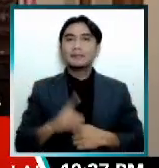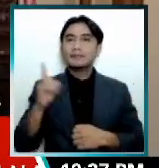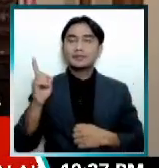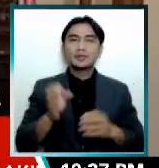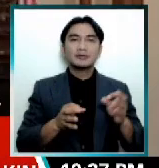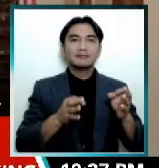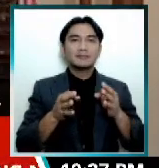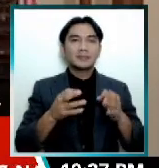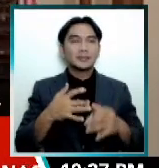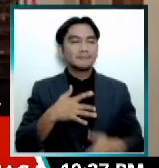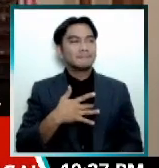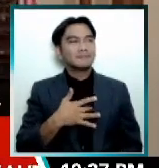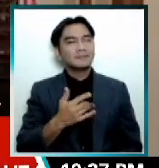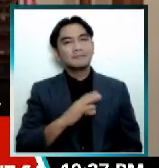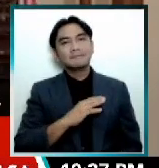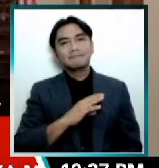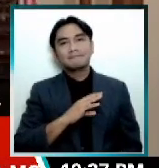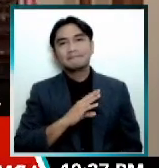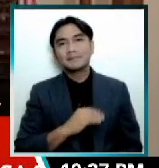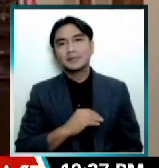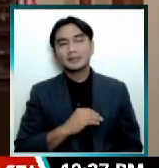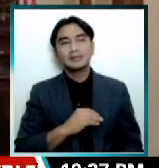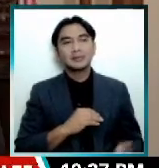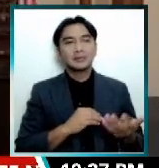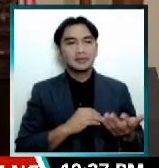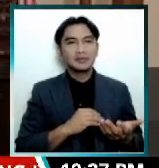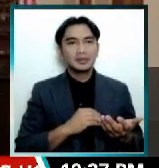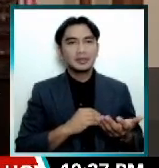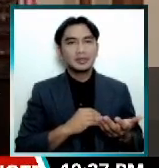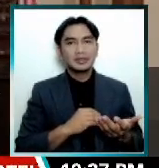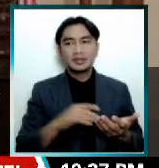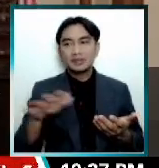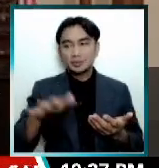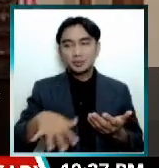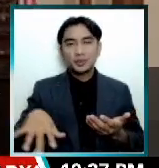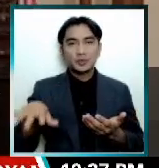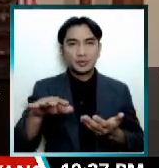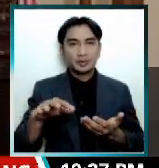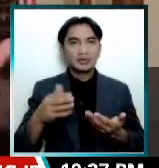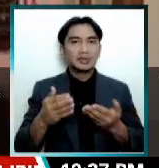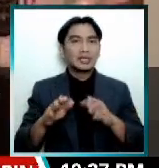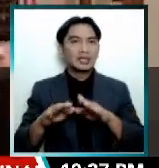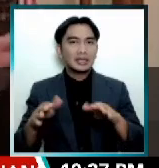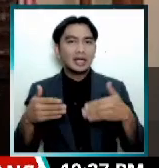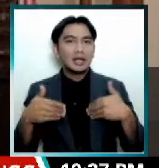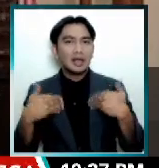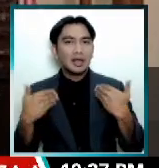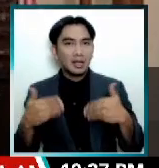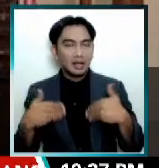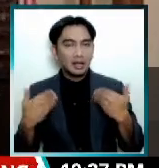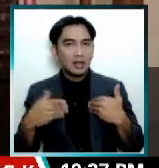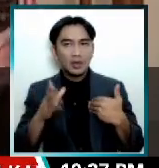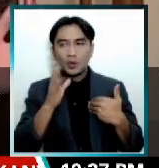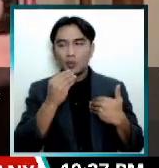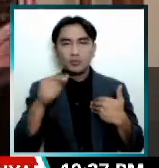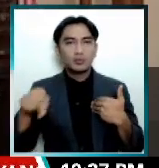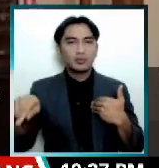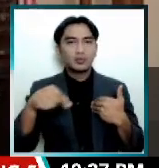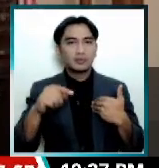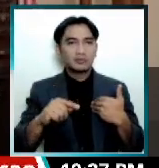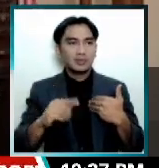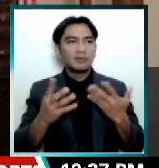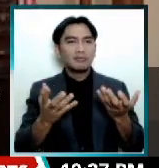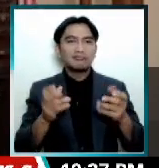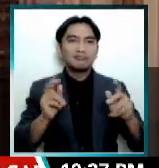especially to our children, ang atong kabataan na nag-perform in town. They did